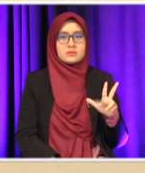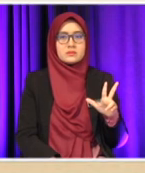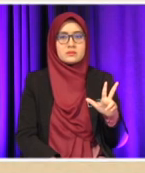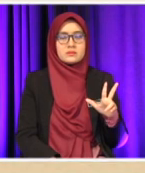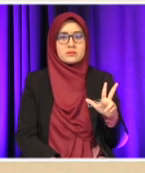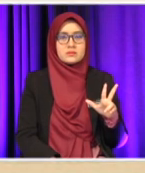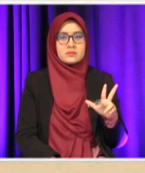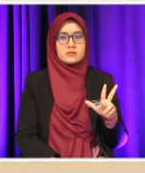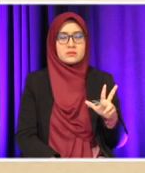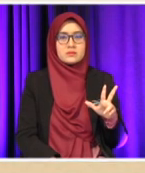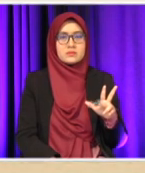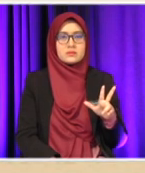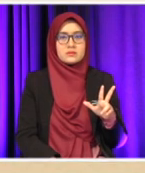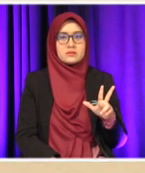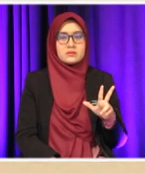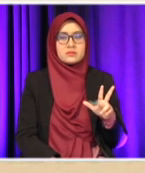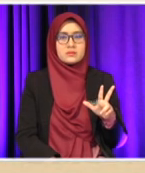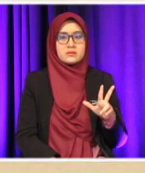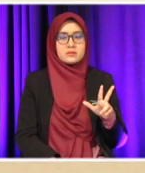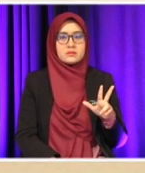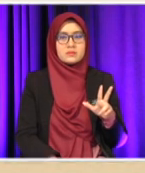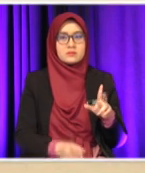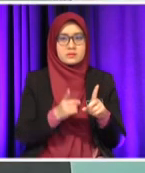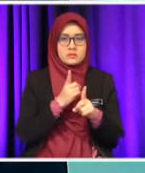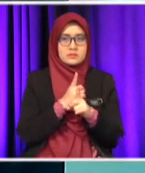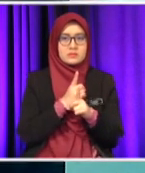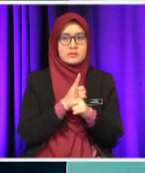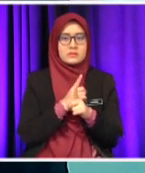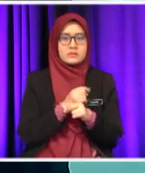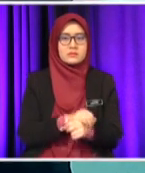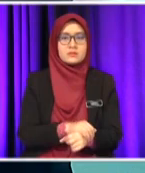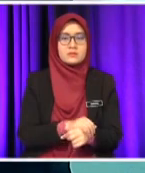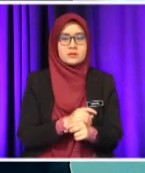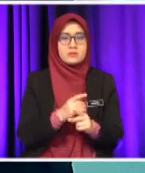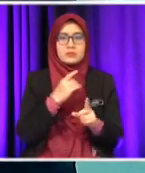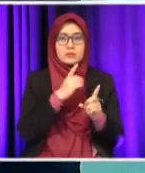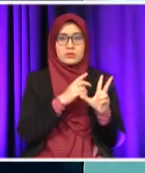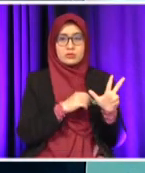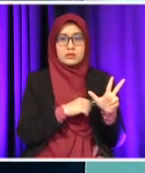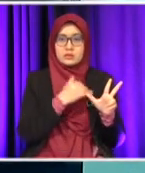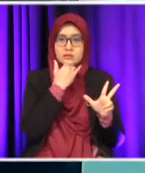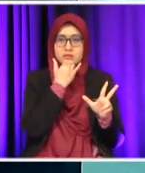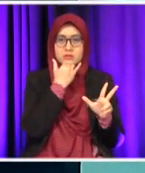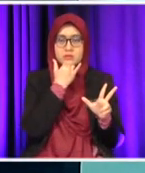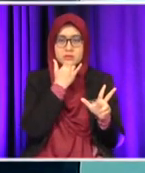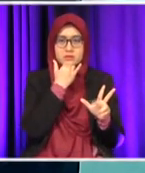pertandingan untuk pertandingan kita gunakan hidup saja kalau tiruan